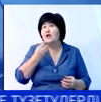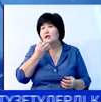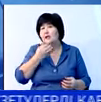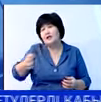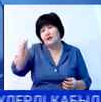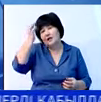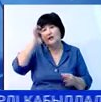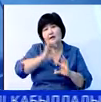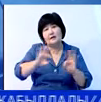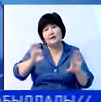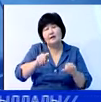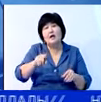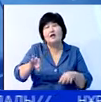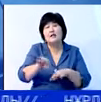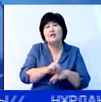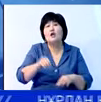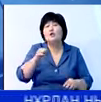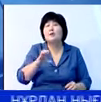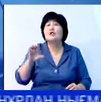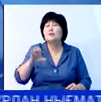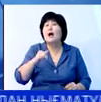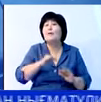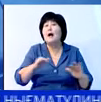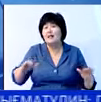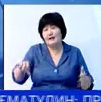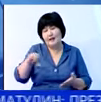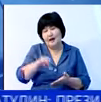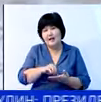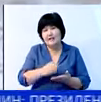айтты. Шараға жұбайы Жұпаркүл Сматқызы және балалар да қатысты.